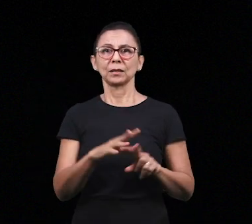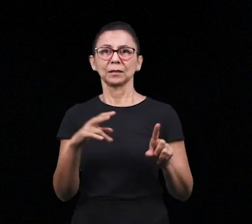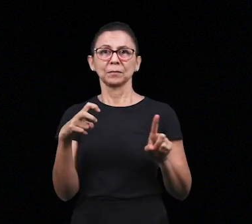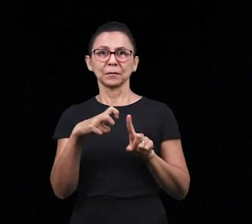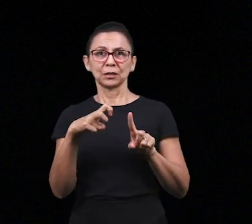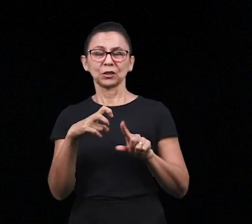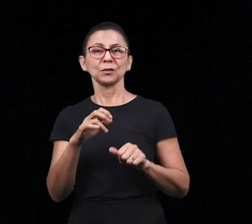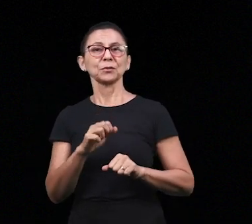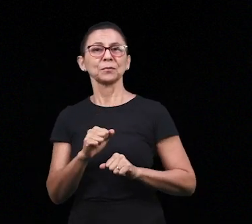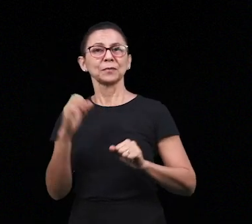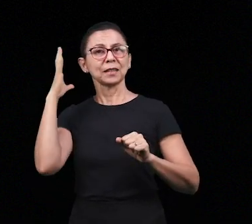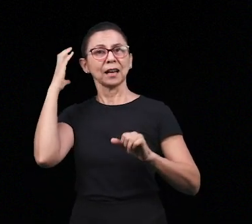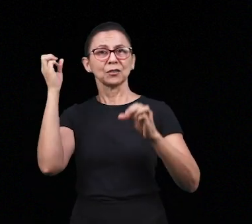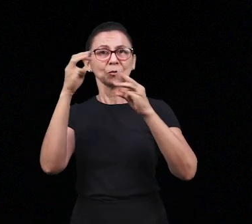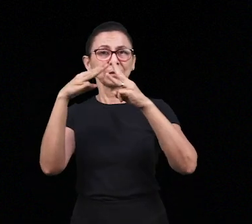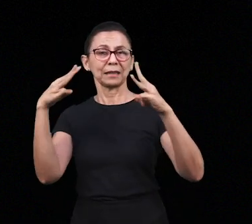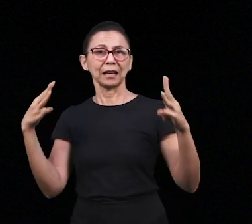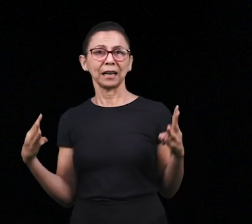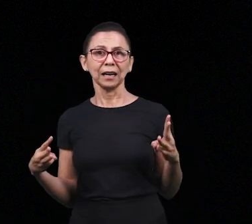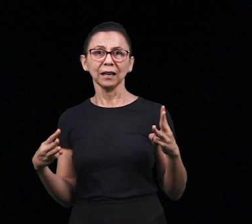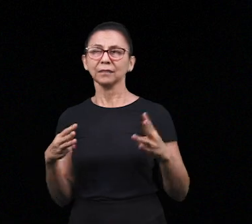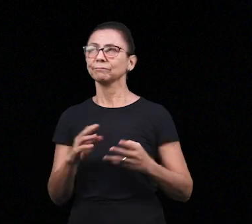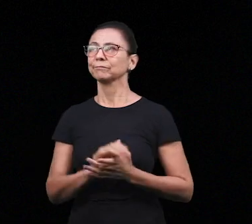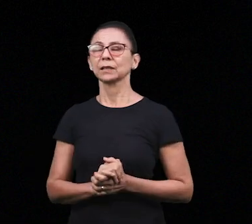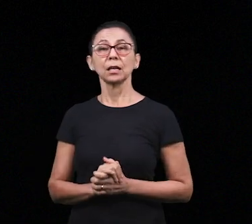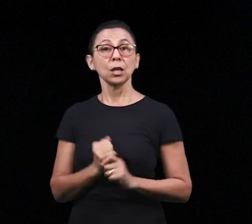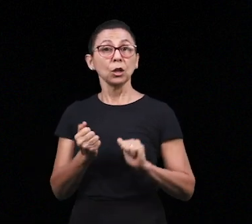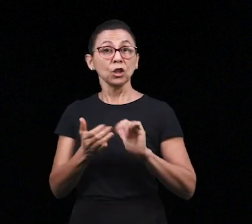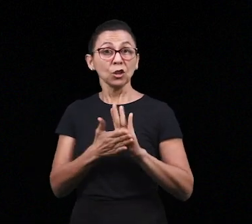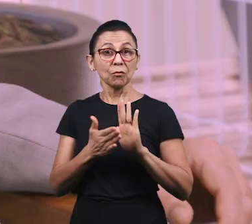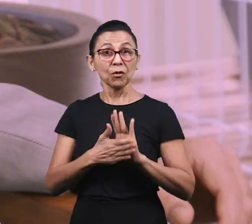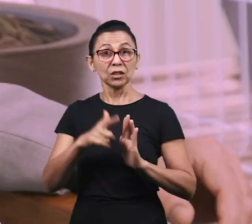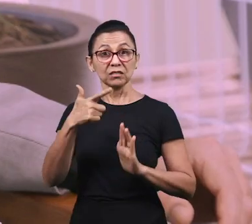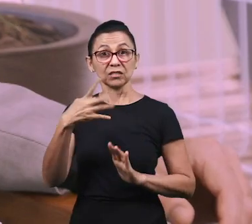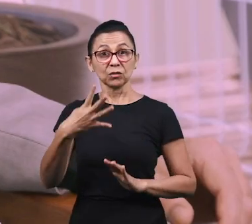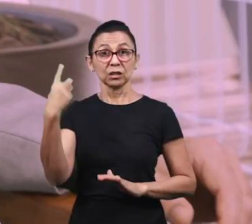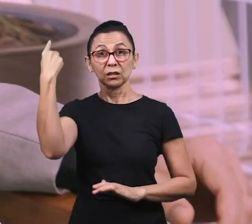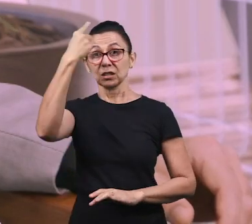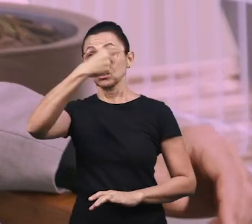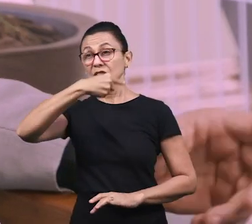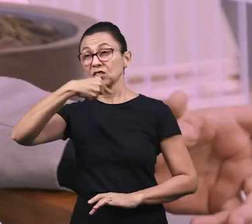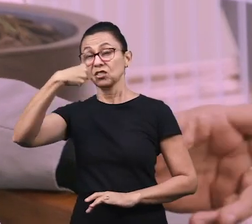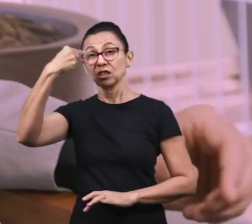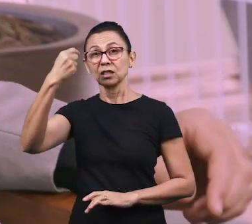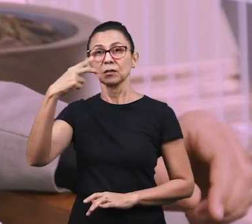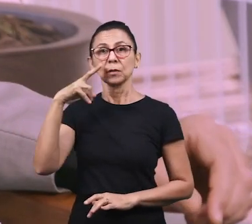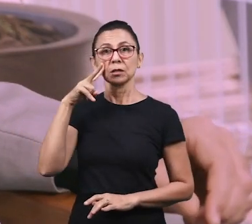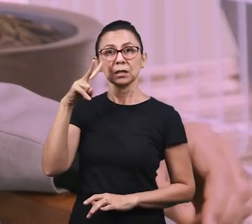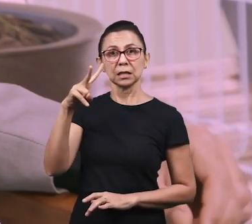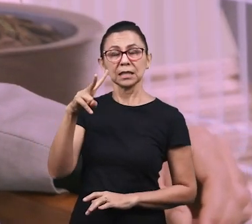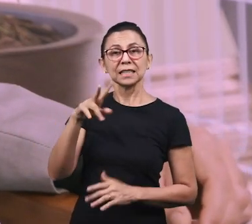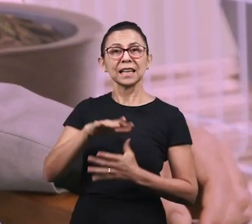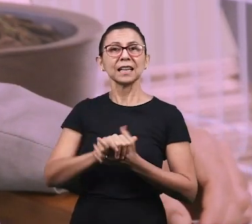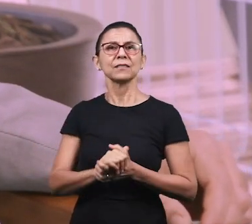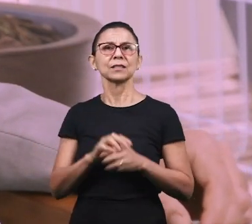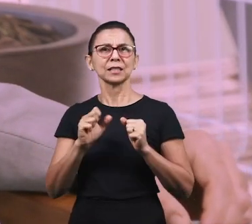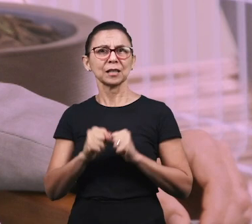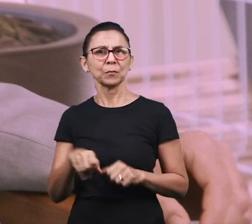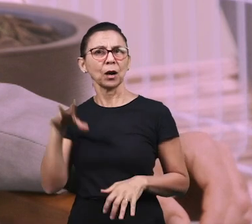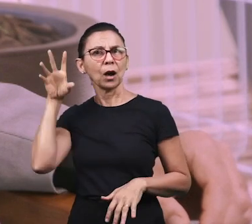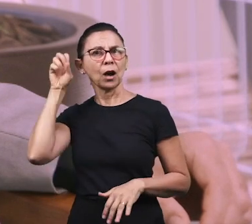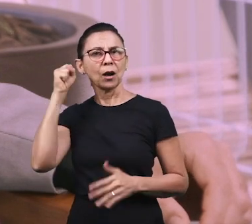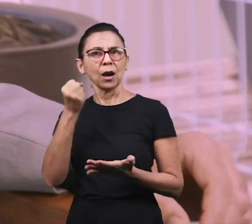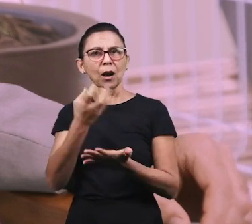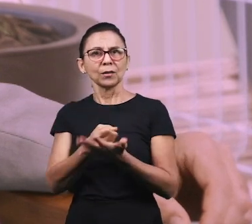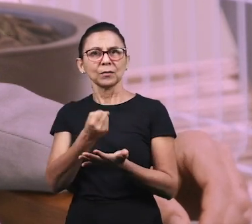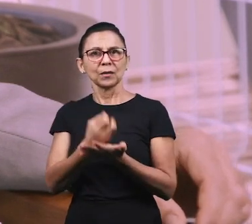de la Radio Manaim, vous pouvez encore écouter des louanges 24 heures par jour et vous pouvez assister et partager les podcasts de messages.